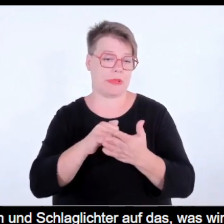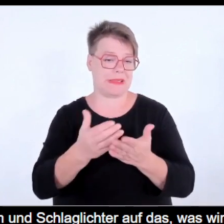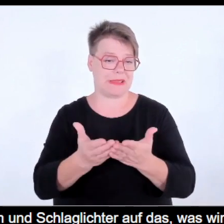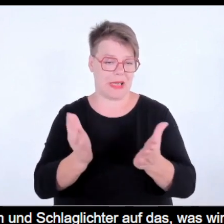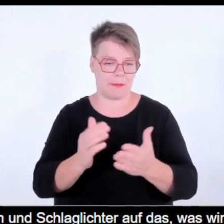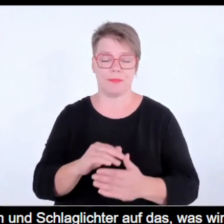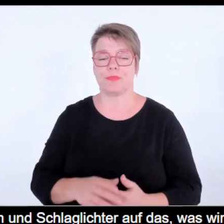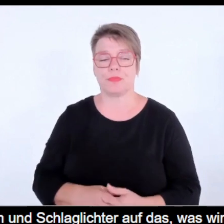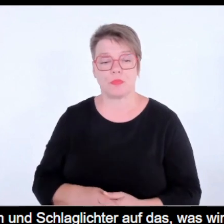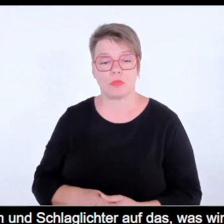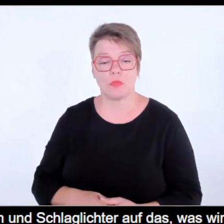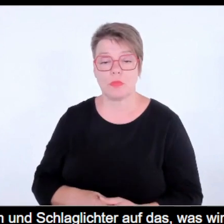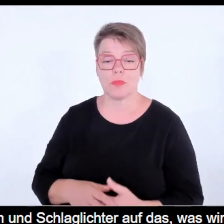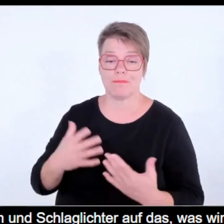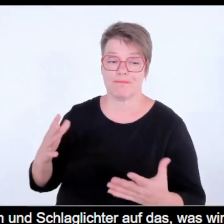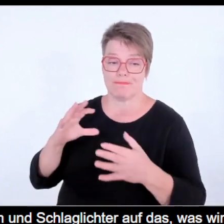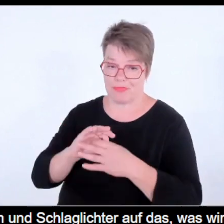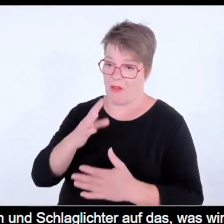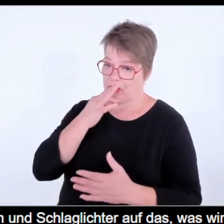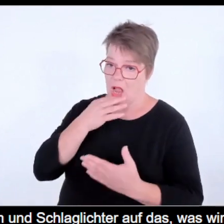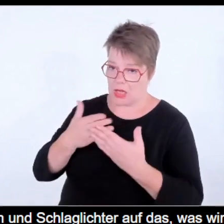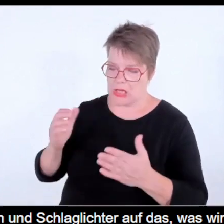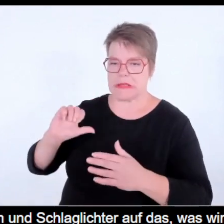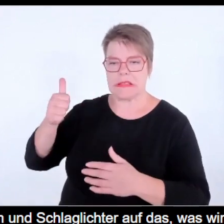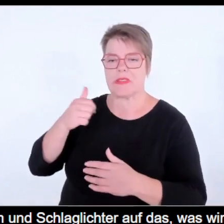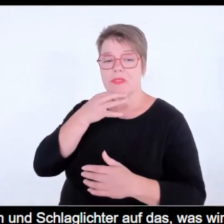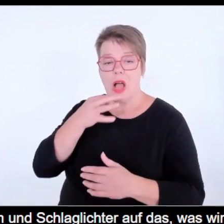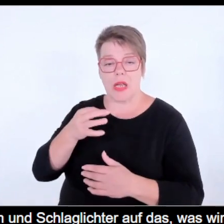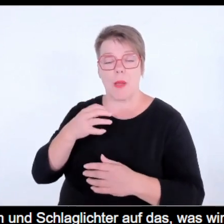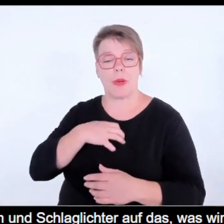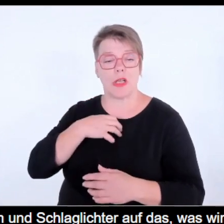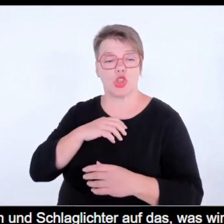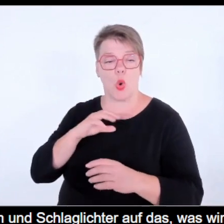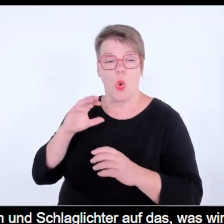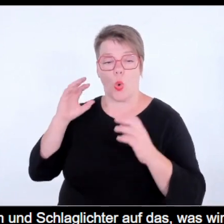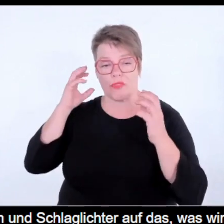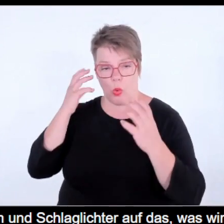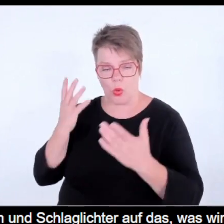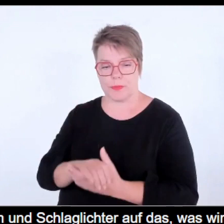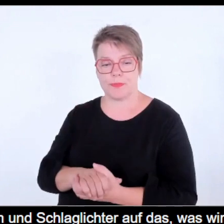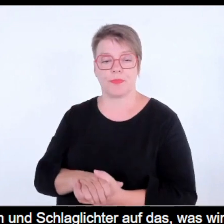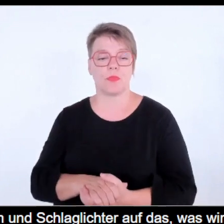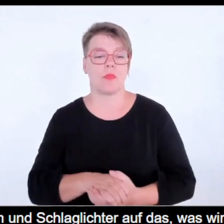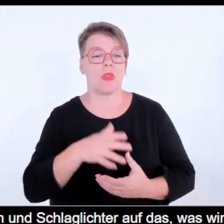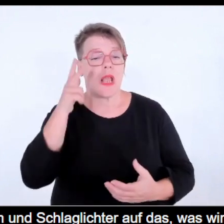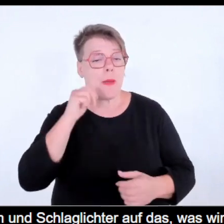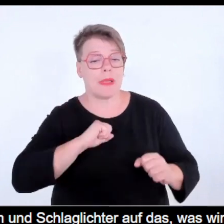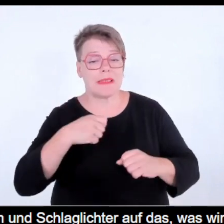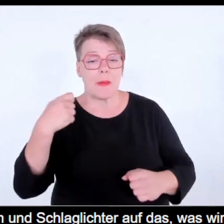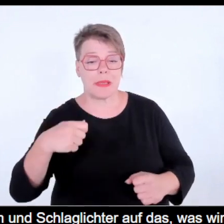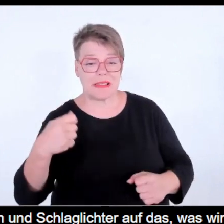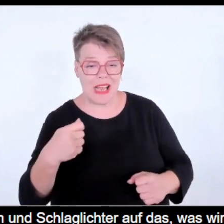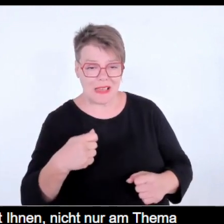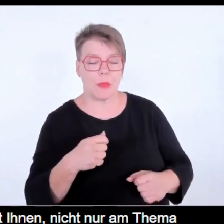oder welcher Prozess ist vorausgegangen, um heute jetzt zu diesem Maßnahmenpaket zu kommen? Und ich habe da mal oder wir haben da mal im